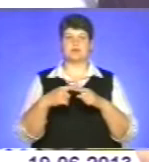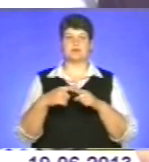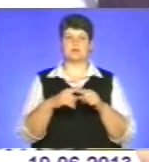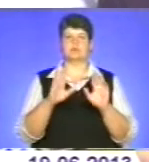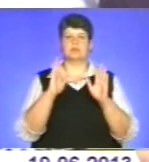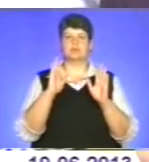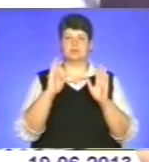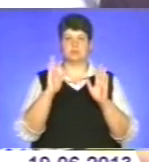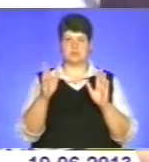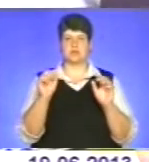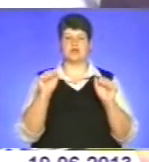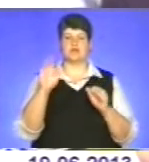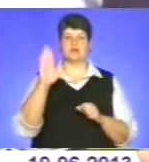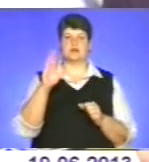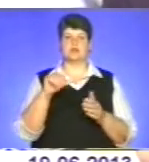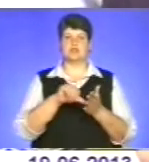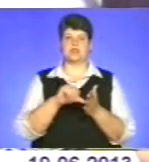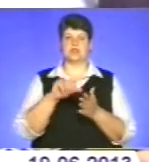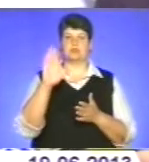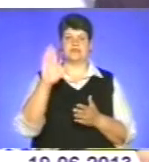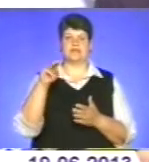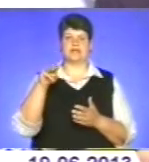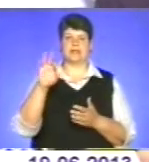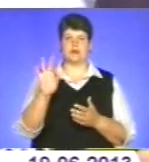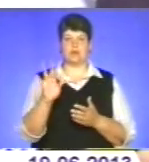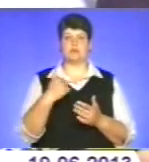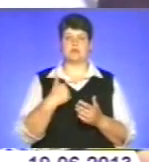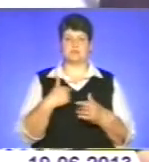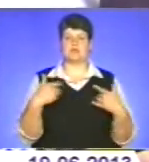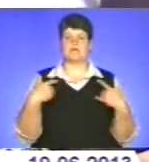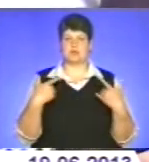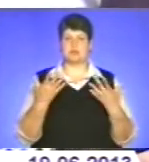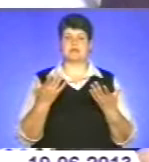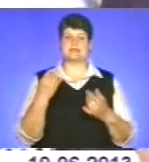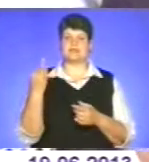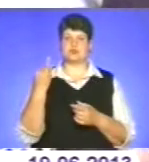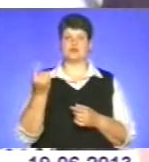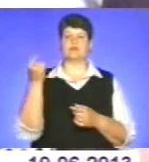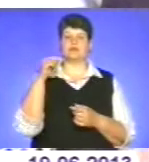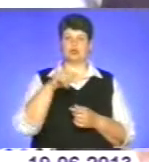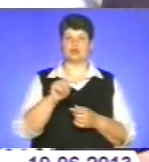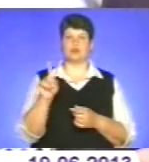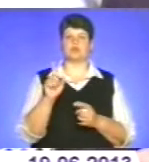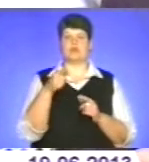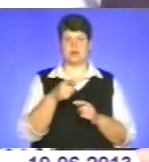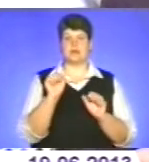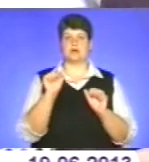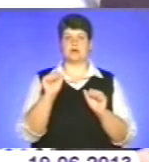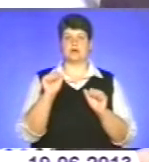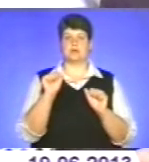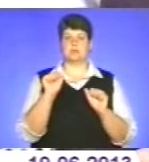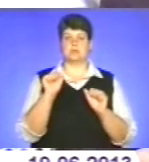членом ВТО ми привітуємо, ми заінтересовані в тому, щоб ви як можна швидше стали